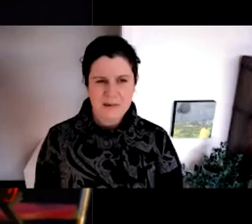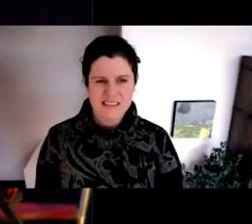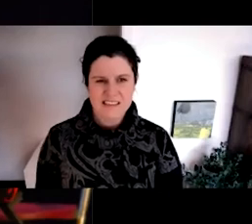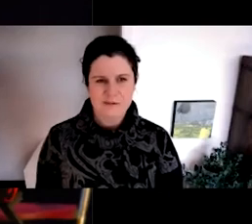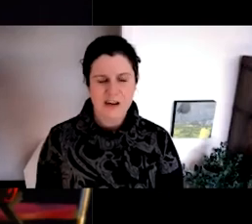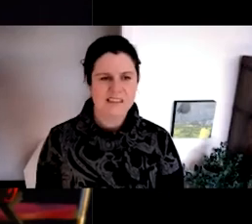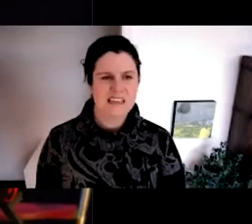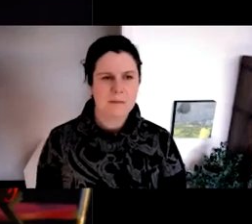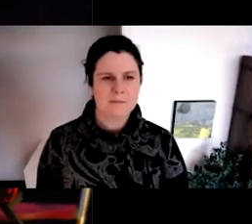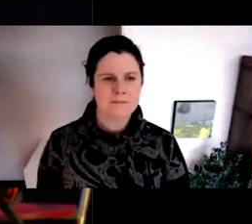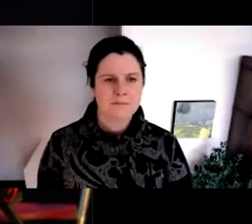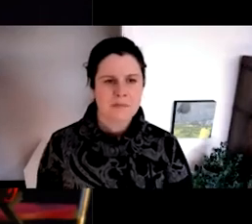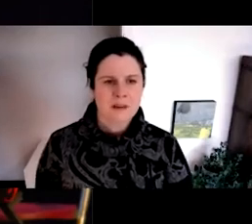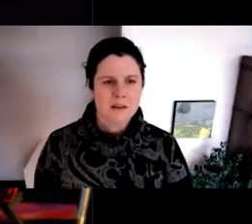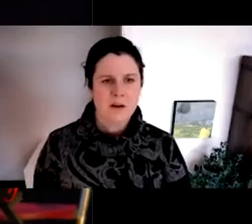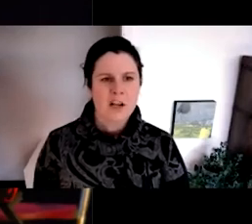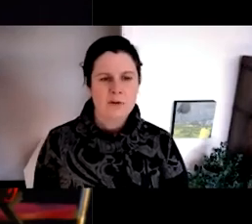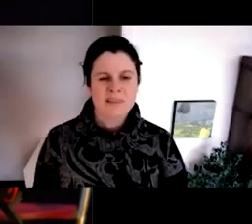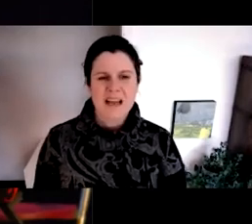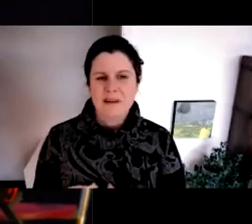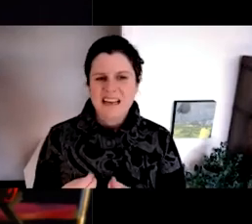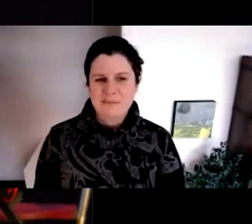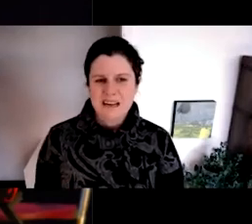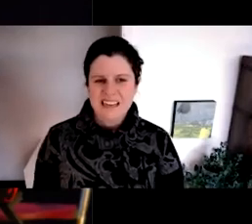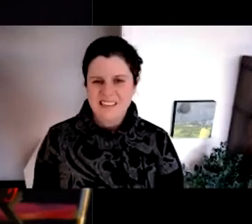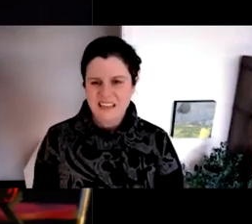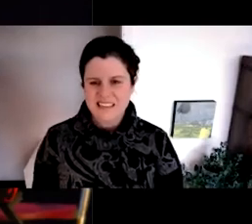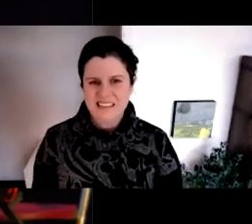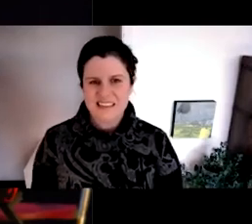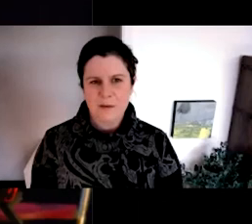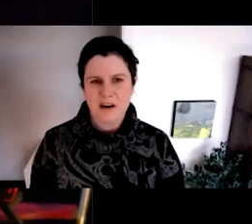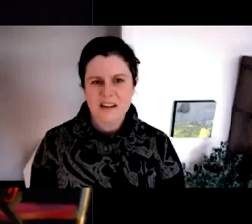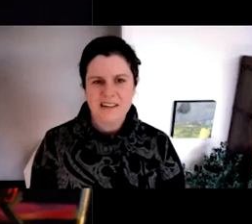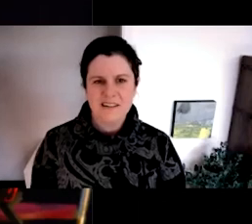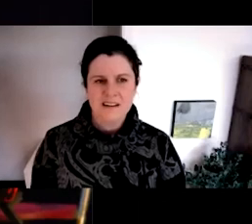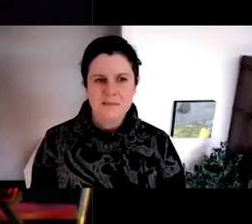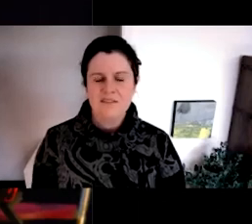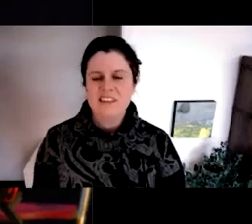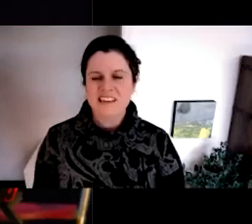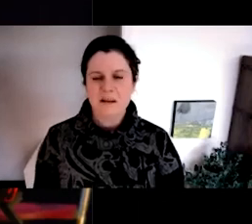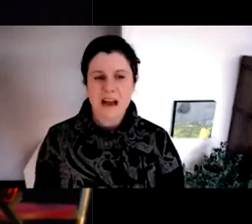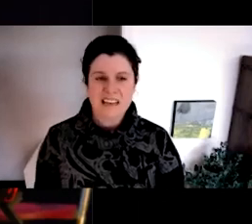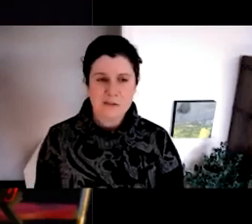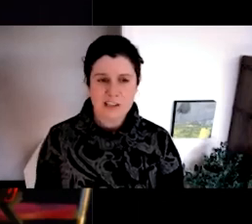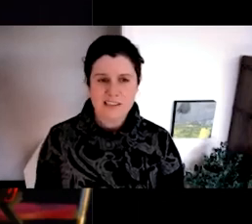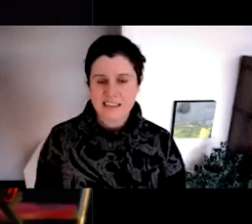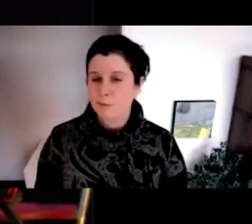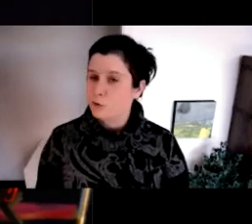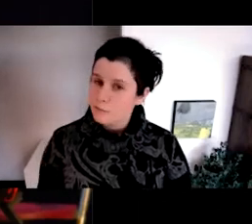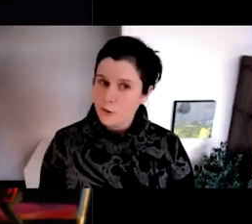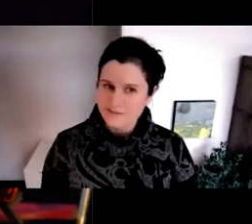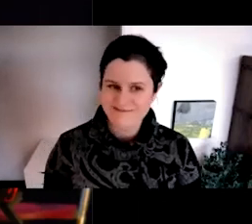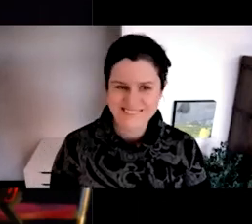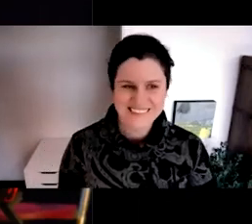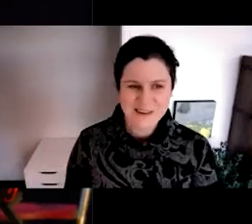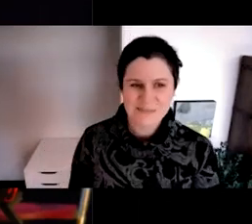affirmative du handicap donc le crip time respecte la diversité des temporalités mais vise également à réduire le stress pour